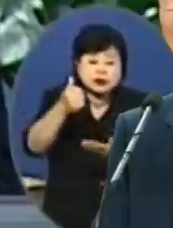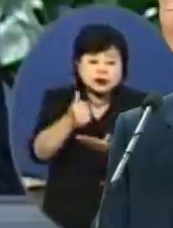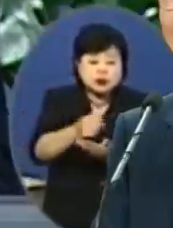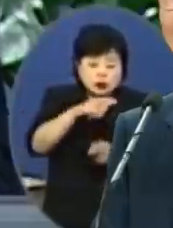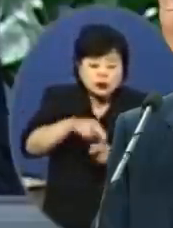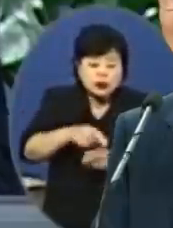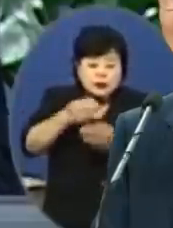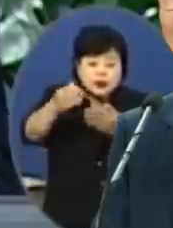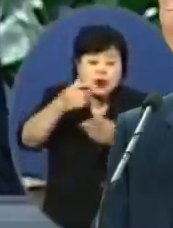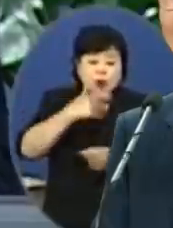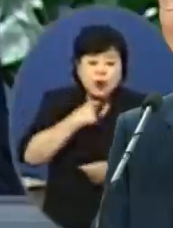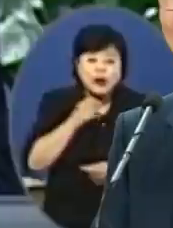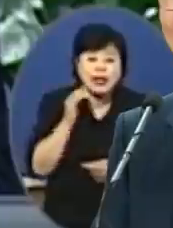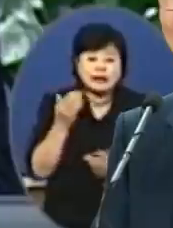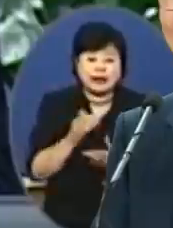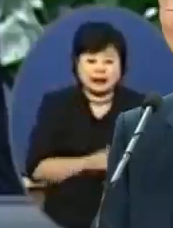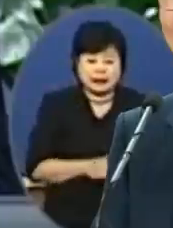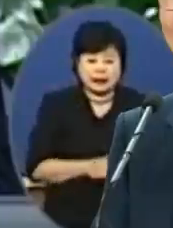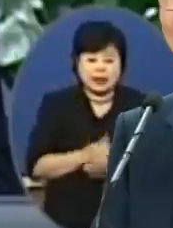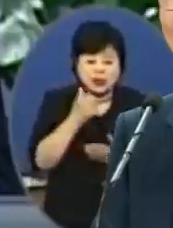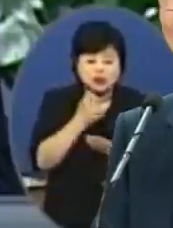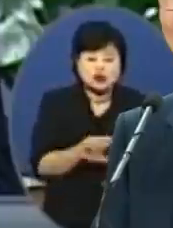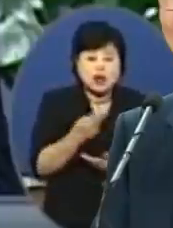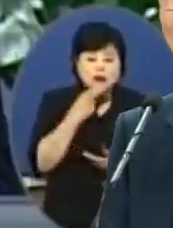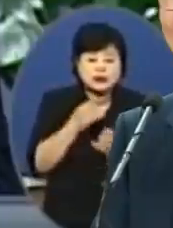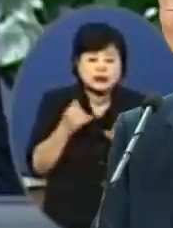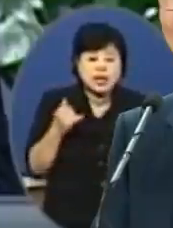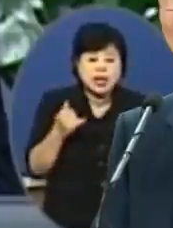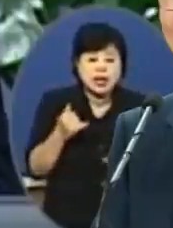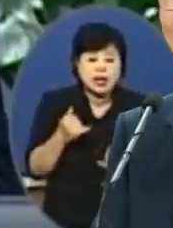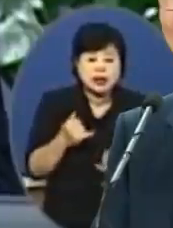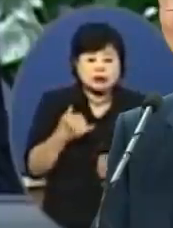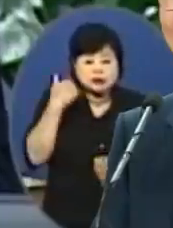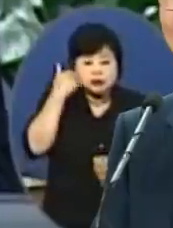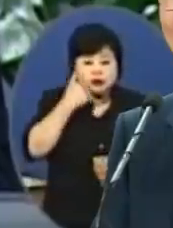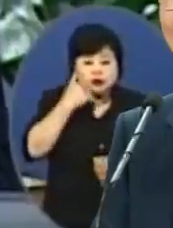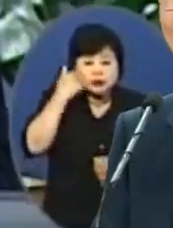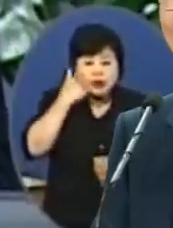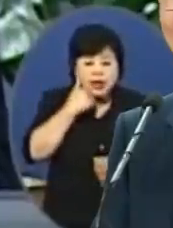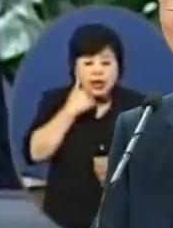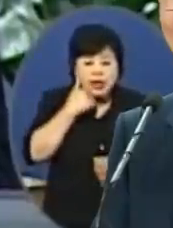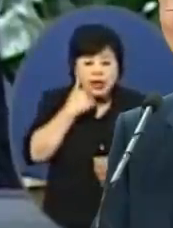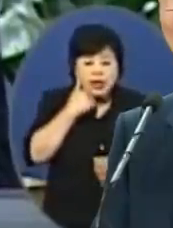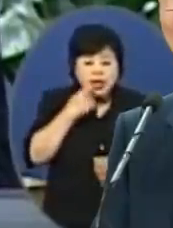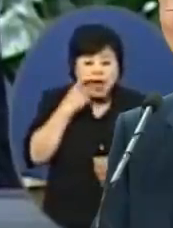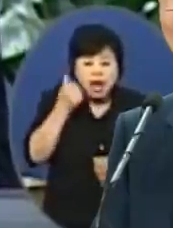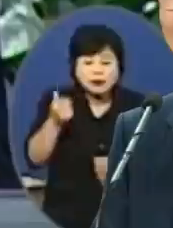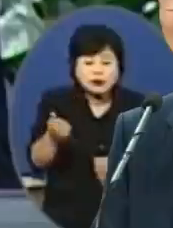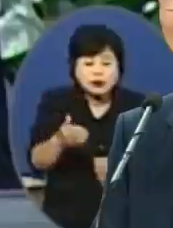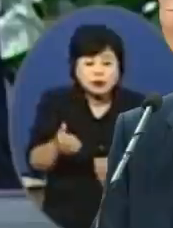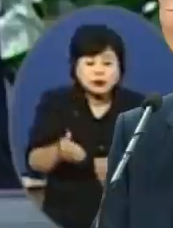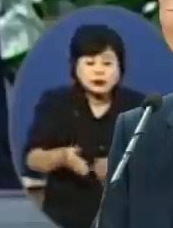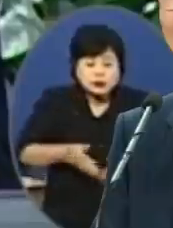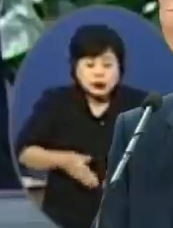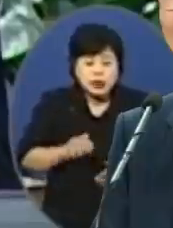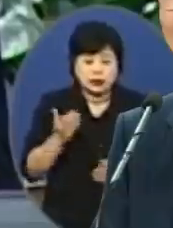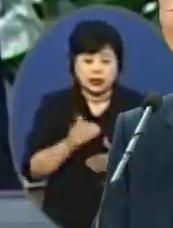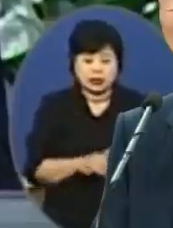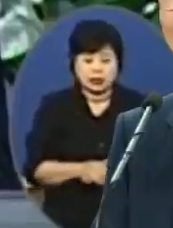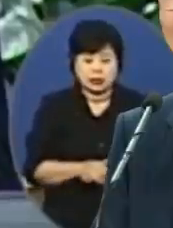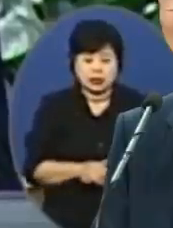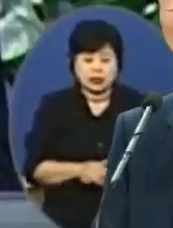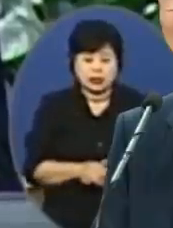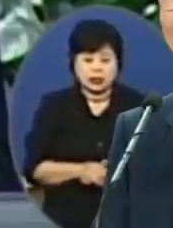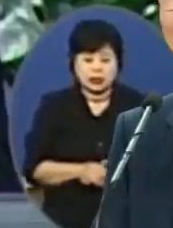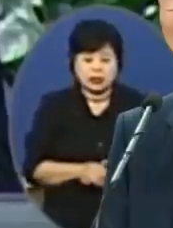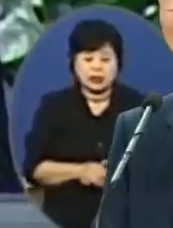제물이 되기를 원해야 되는 것입니다. 죄 없는 사람이 어떻게 태어납니까? 아버지 없이 태어나야 되는 것입니다.